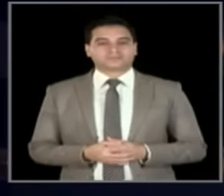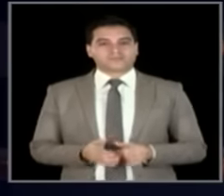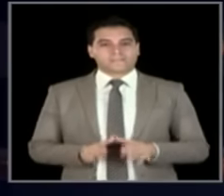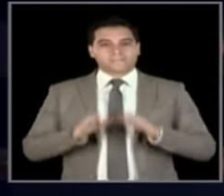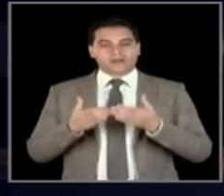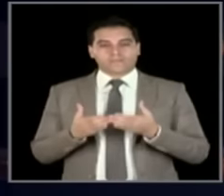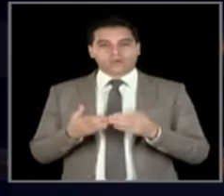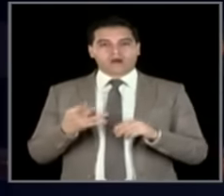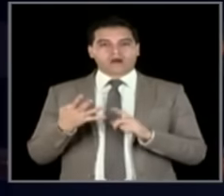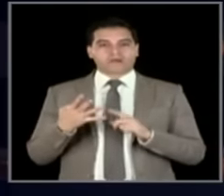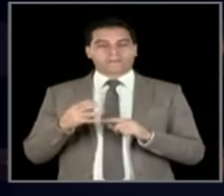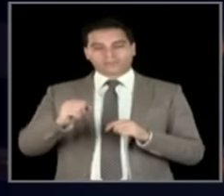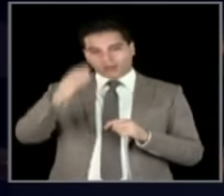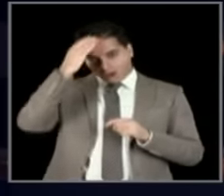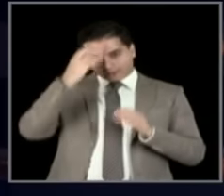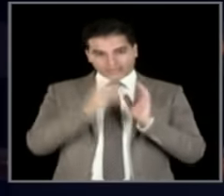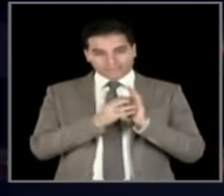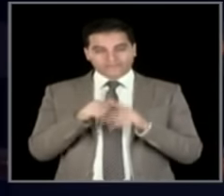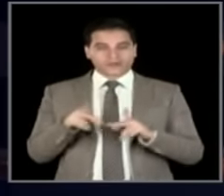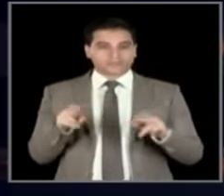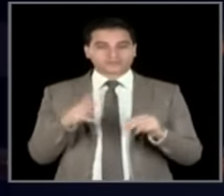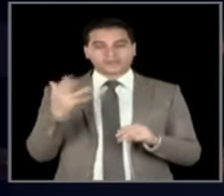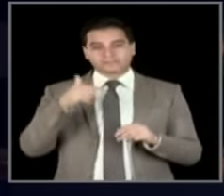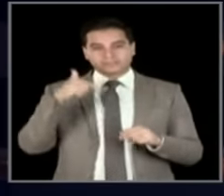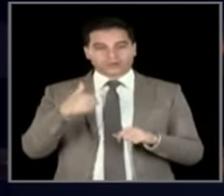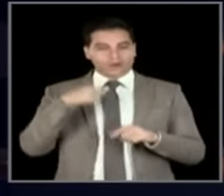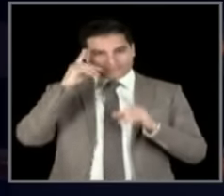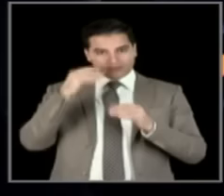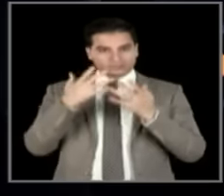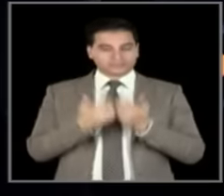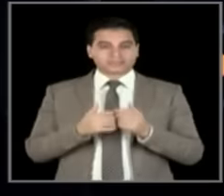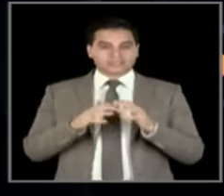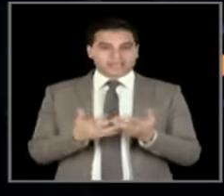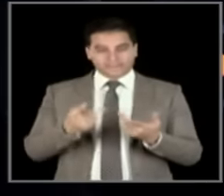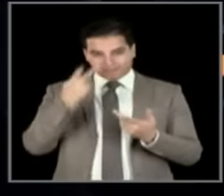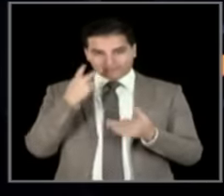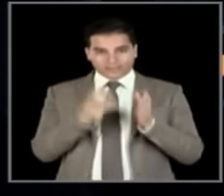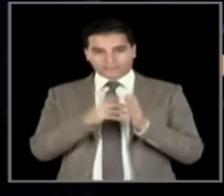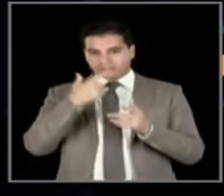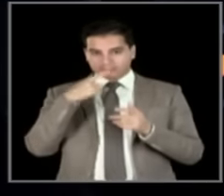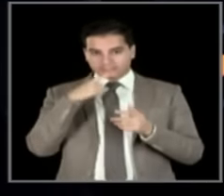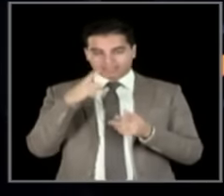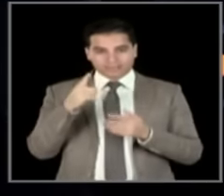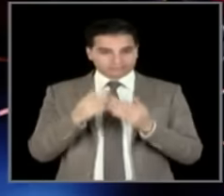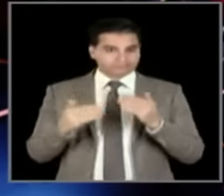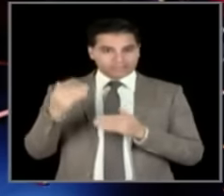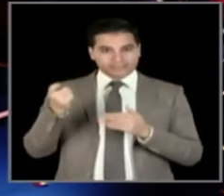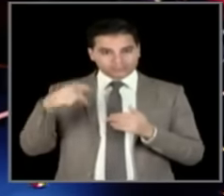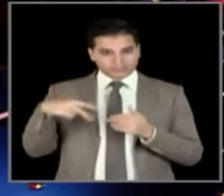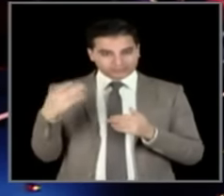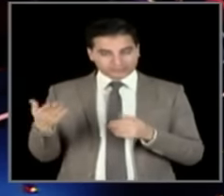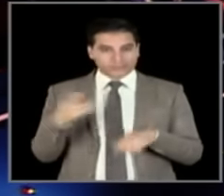المجموعة الرابعة عباقرة الجامعات الموسم السادس، وهفكركم بالنتيجة. جامعة اسكندرية متقدمين